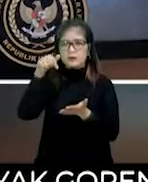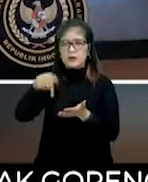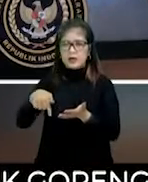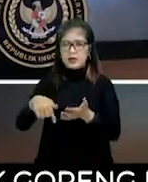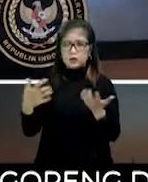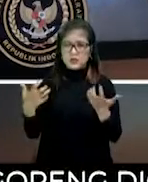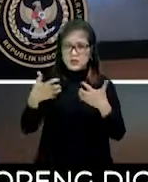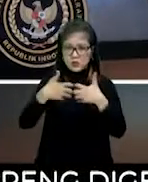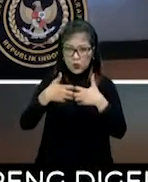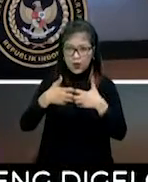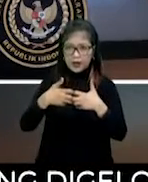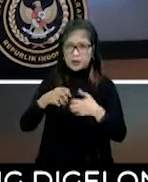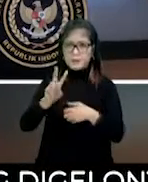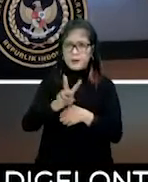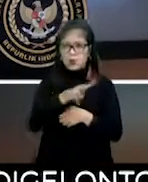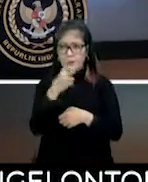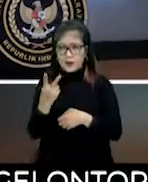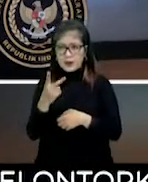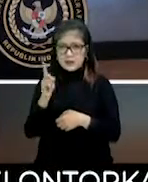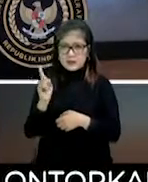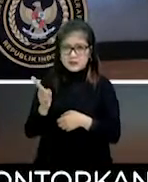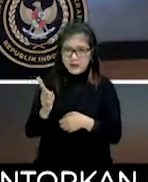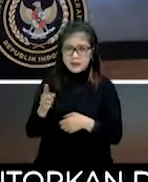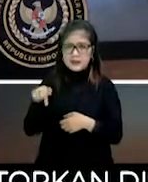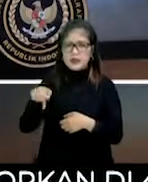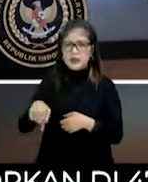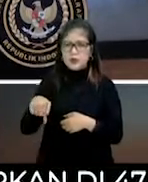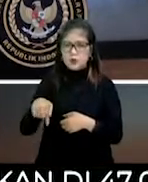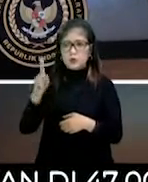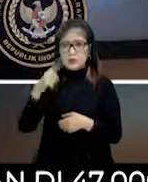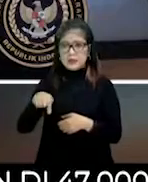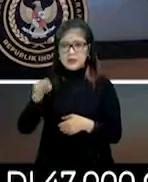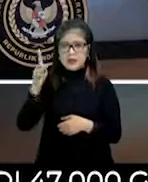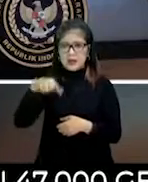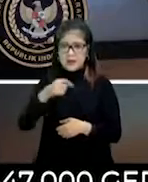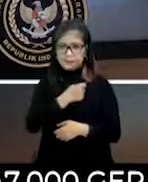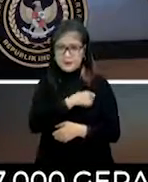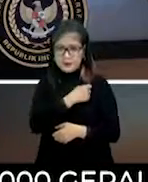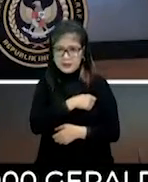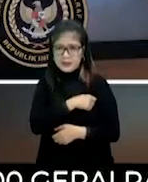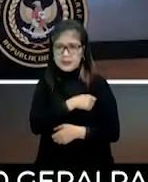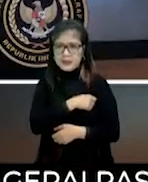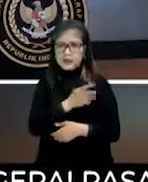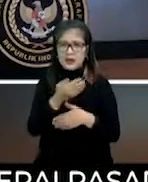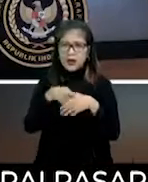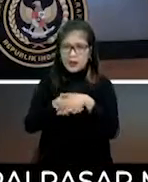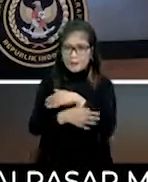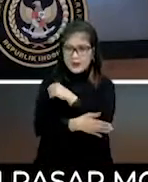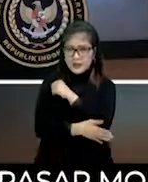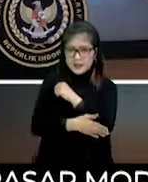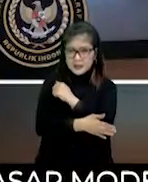yang dilakukan berdasarkan acuan Inmendagri atau instruksi Menteri Dalam